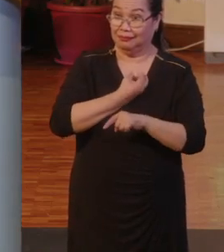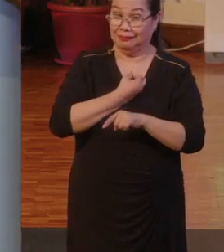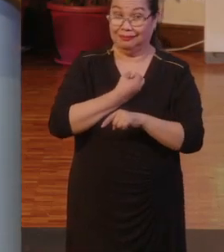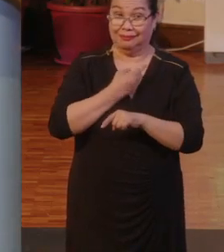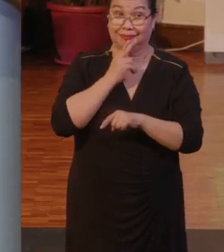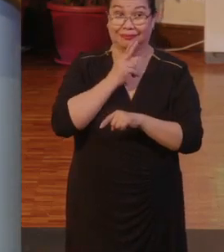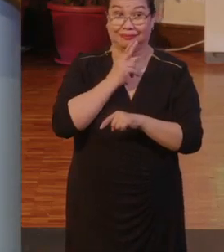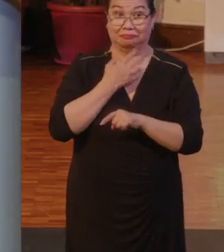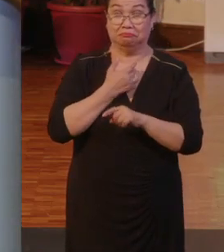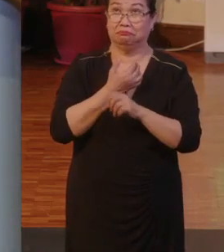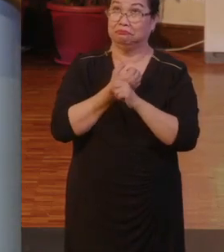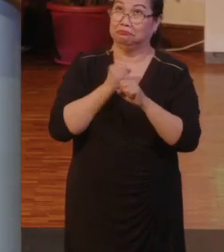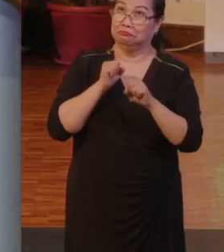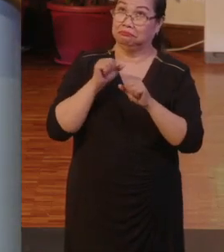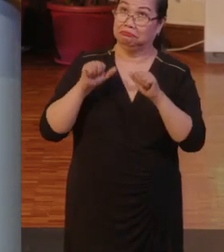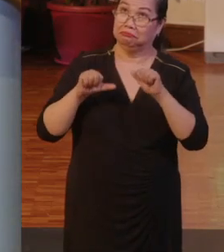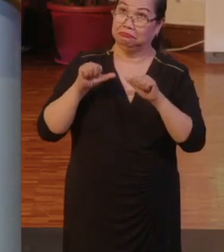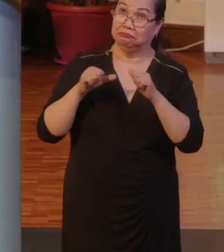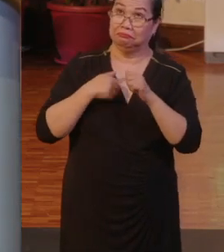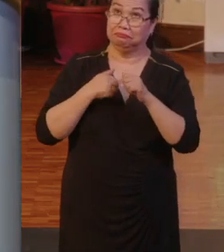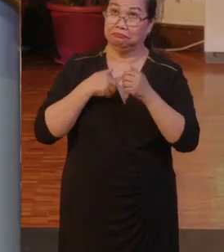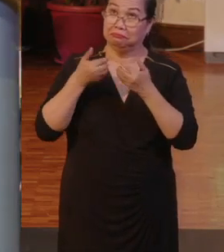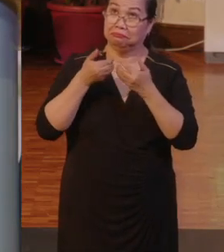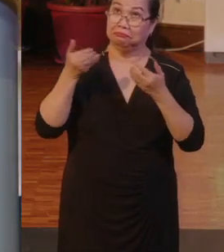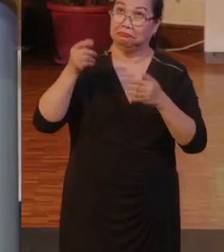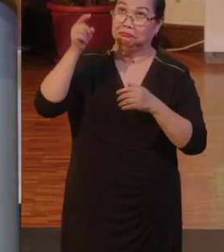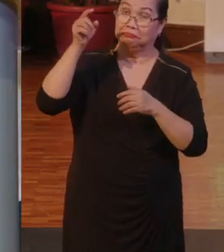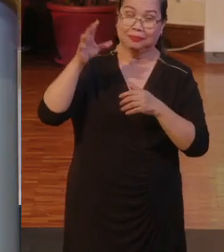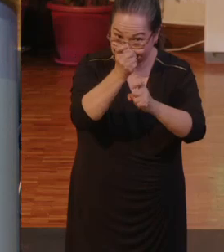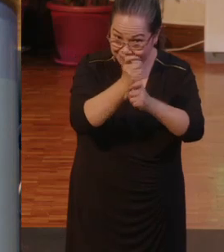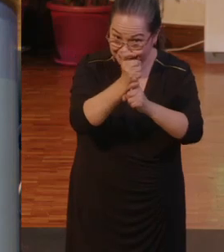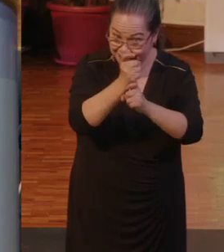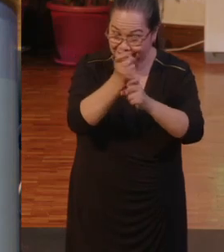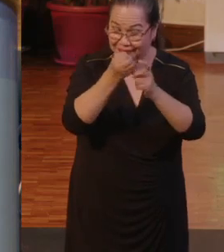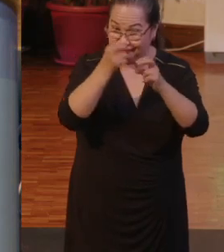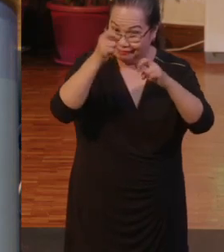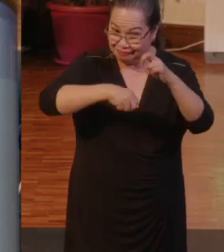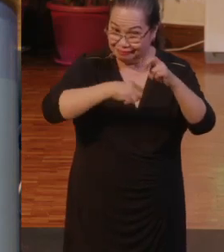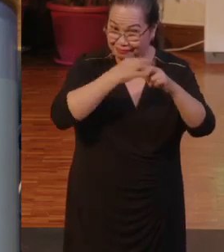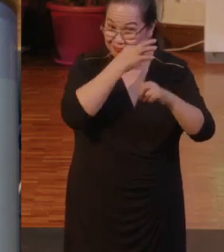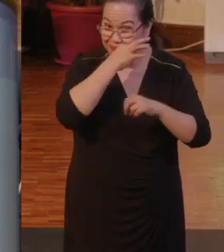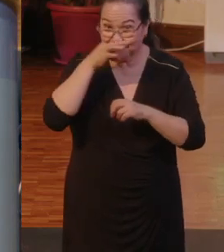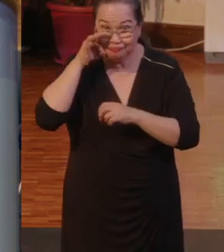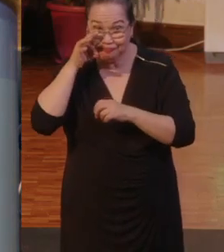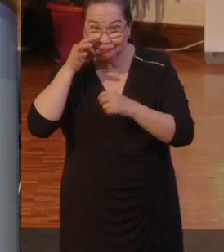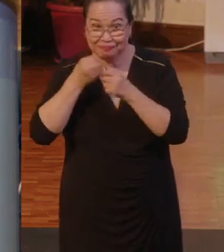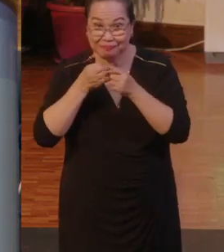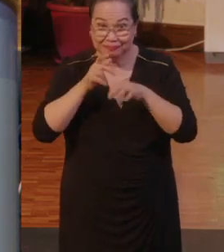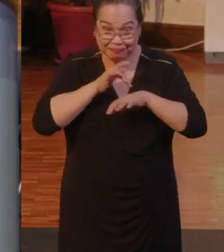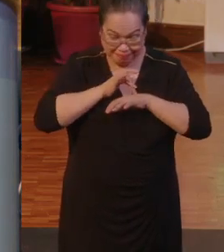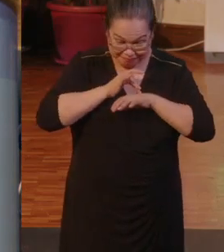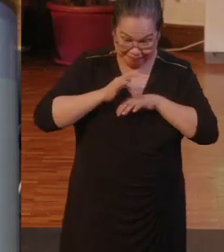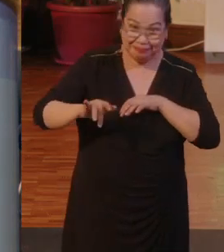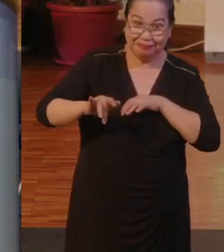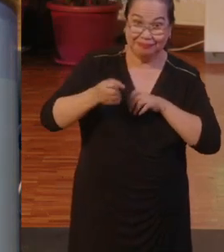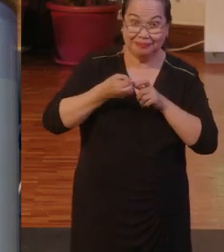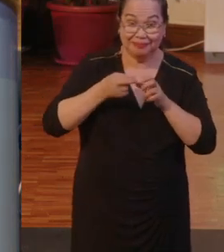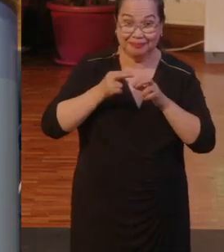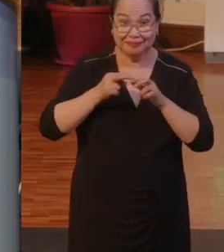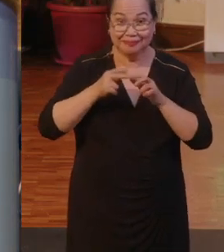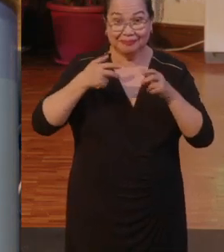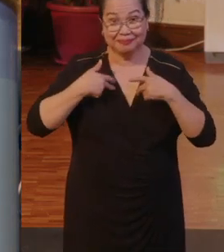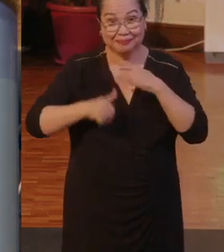Isang simbolo ng pakikipagbaka niya sa kanyang bayang hinirang. I sent the hornet before you, which drove them